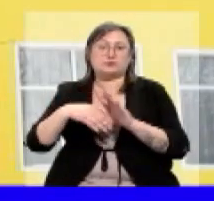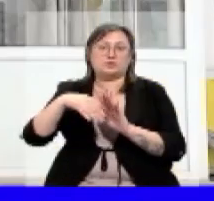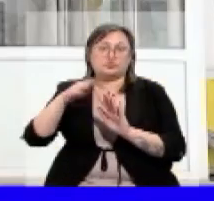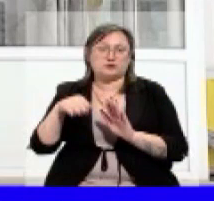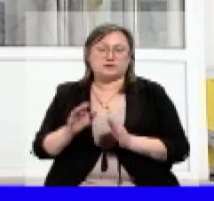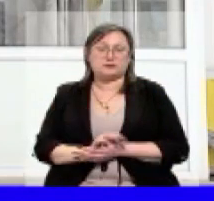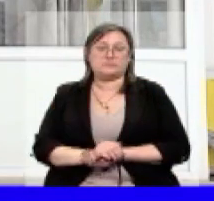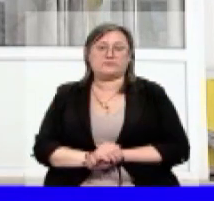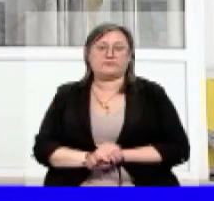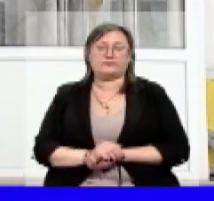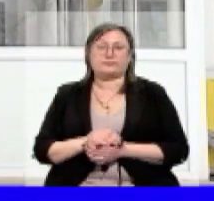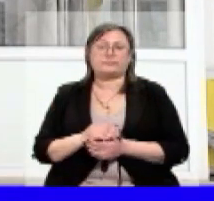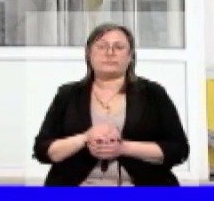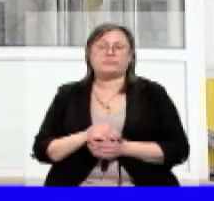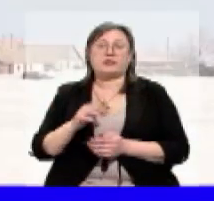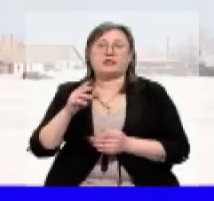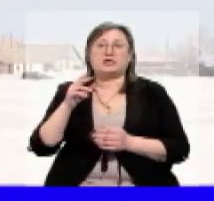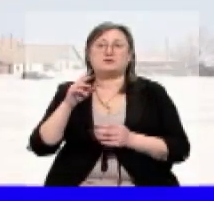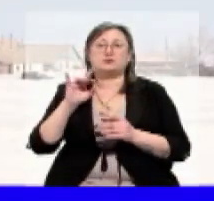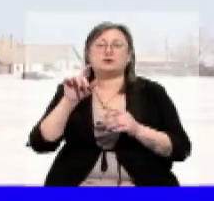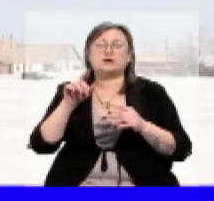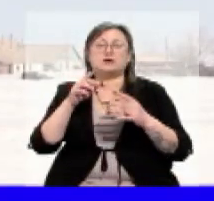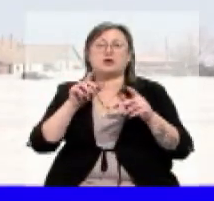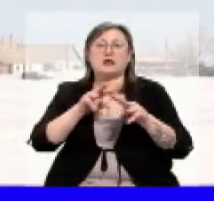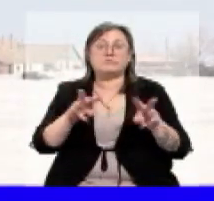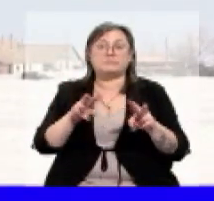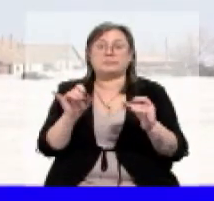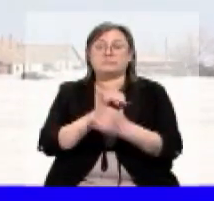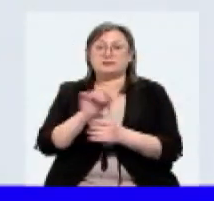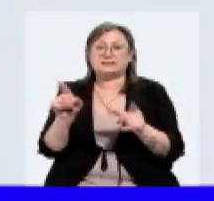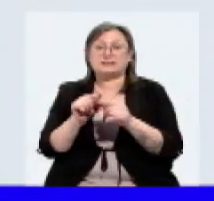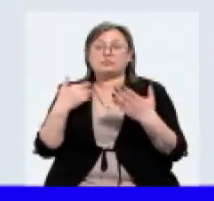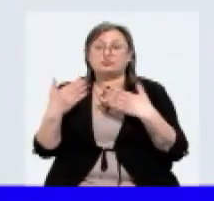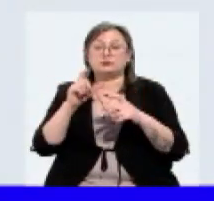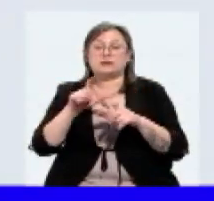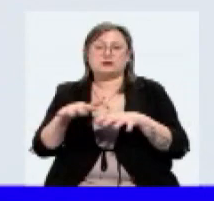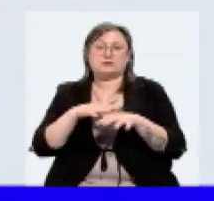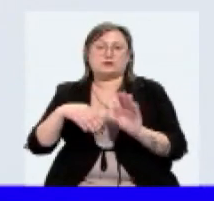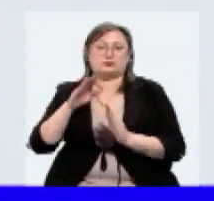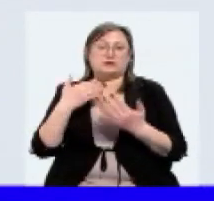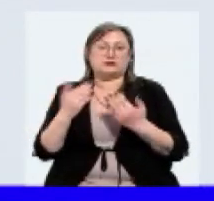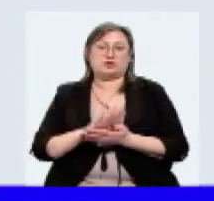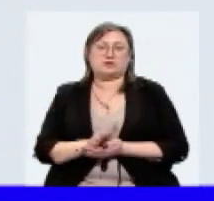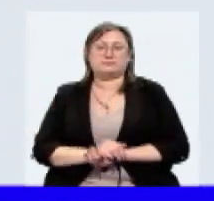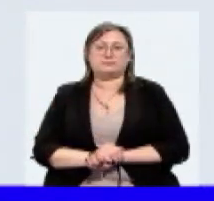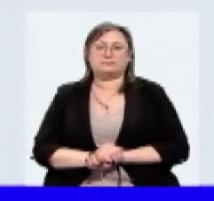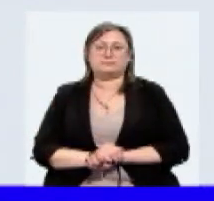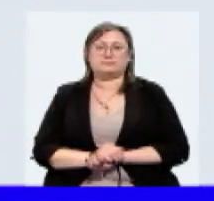көптеген инфрақұрылымдық мәселелердің оңтайлы шешілуіне тікелей әсер етуде. Айдана Манатқызы, Диар Ахметшин, Қостанай телеарнасы.